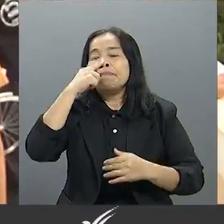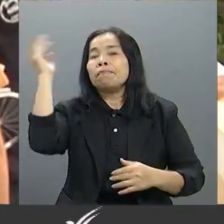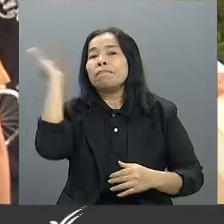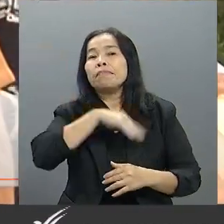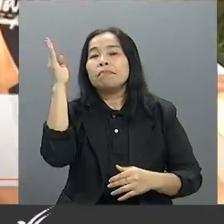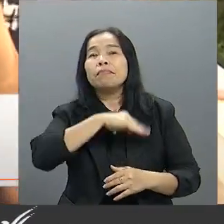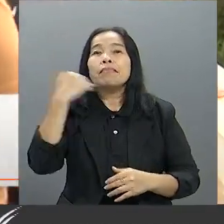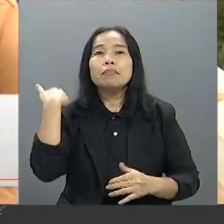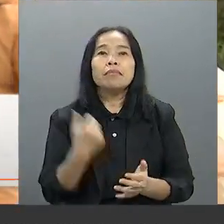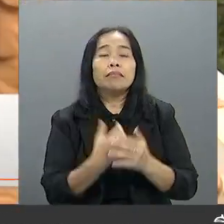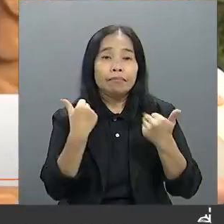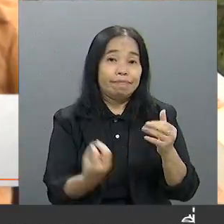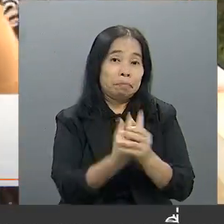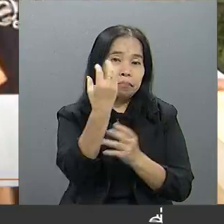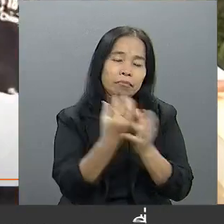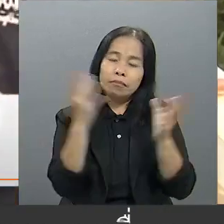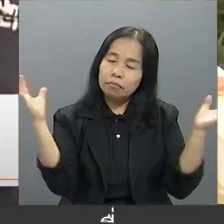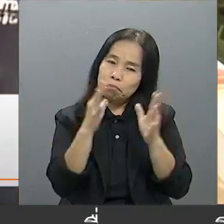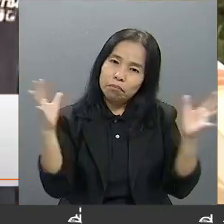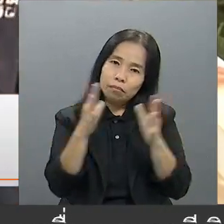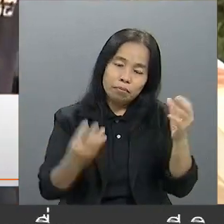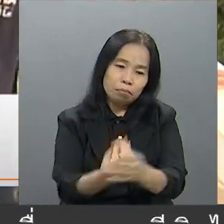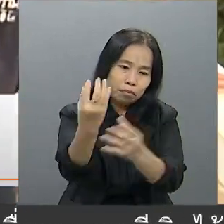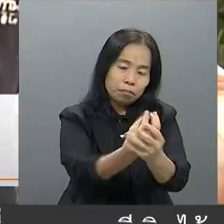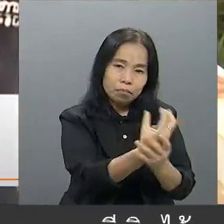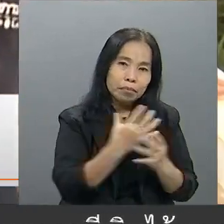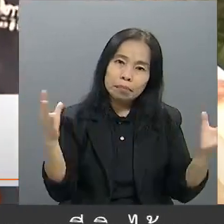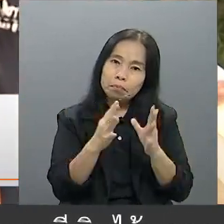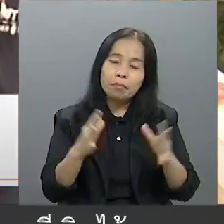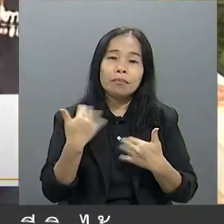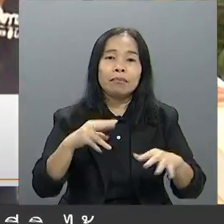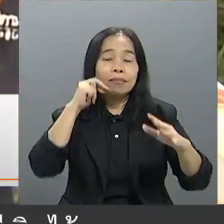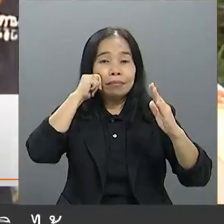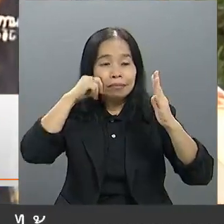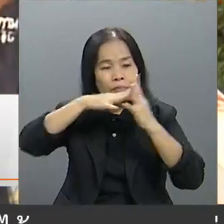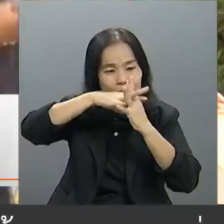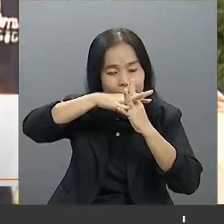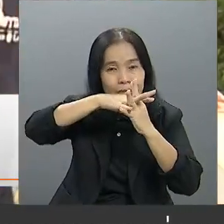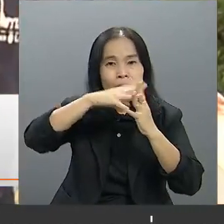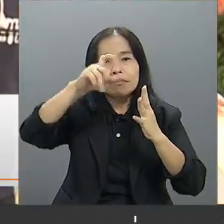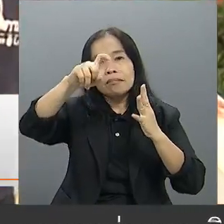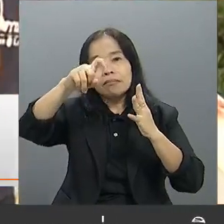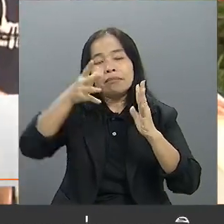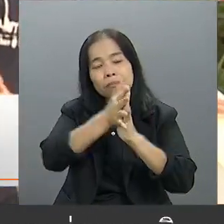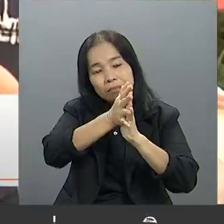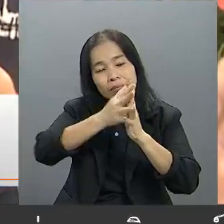แน่นแล้วก็วัชพืชจะเยอะระบบน้ำไม่ไหลคือจะมีกลิ่นเน่าเหม็นนะครับ ครับ แ